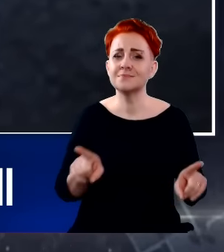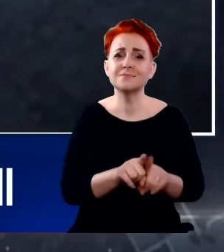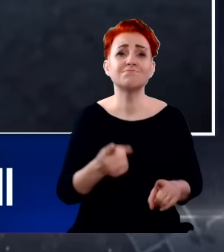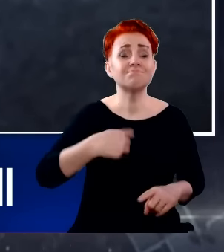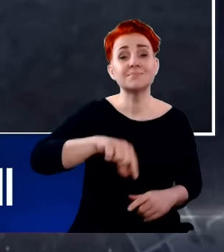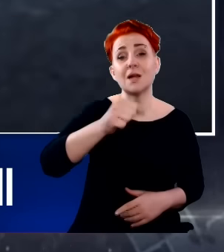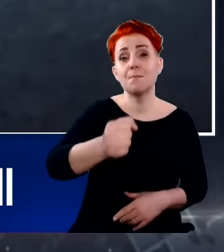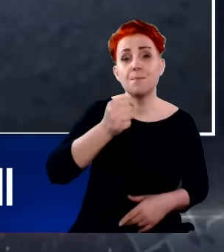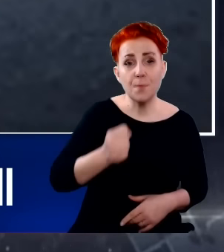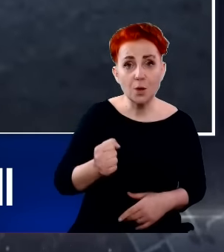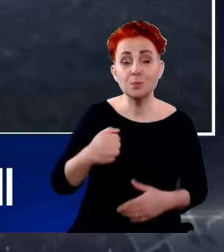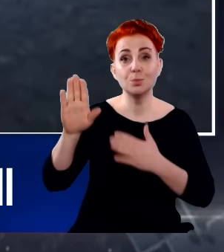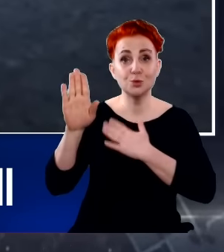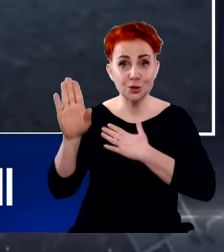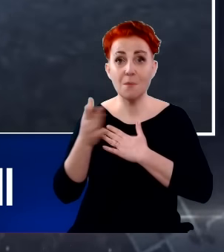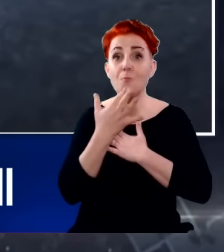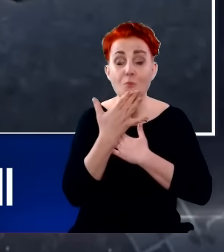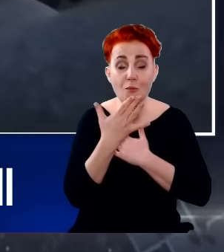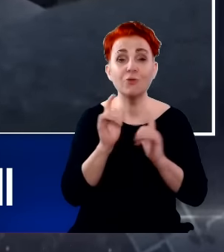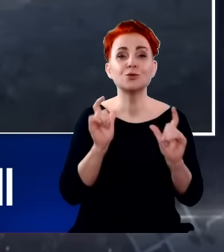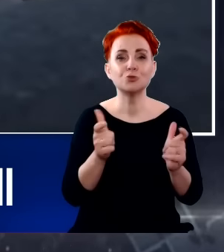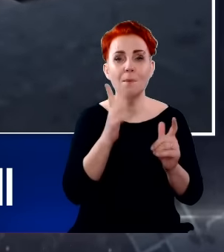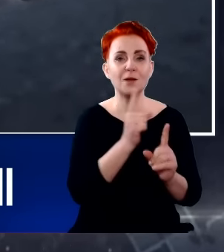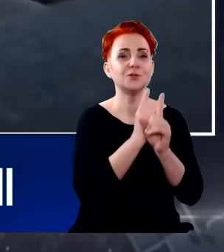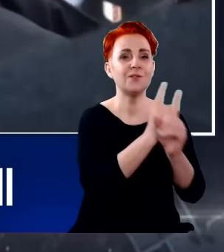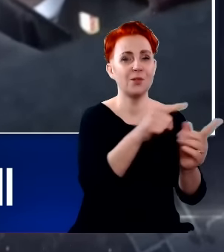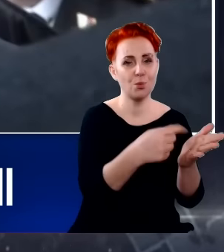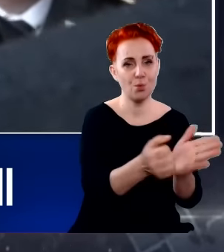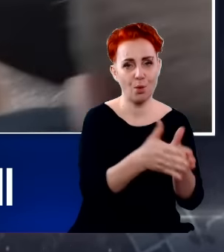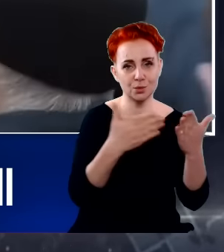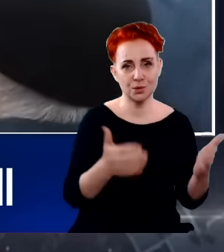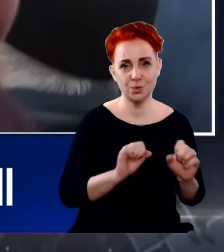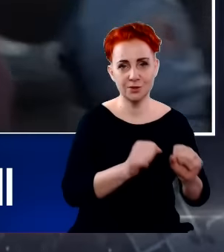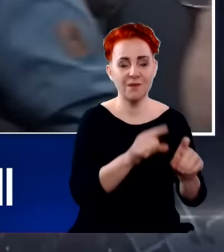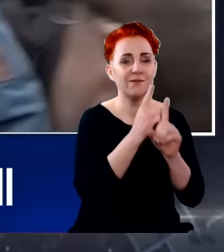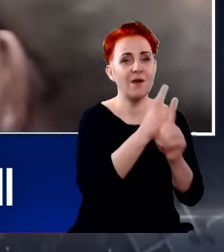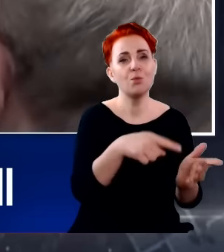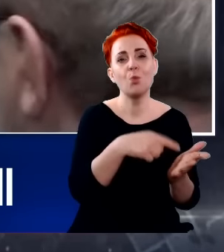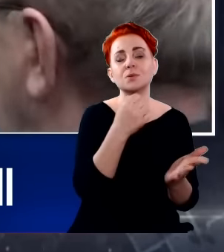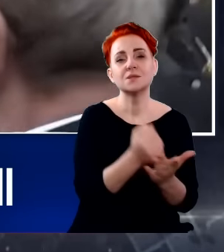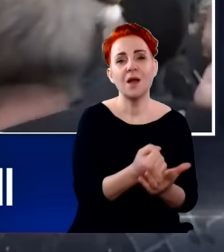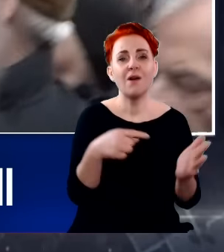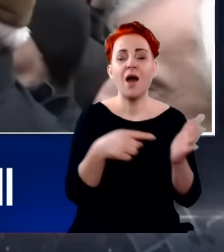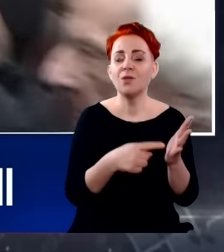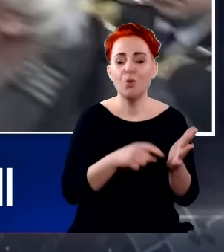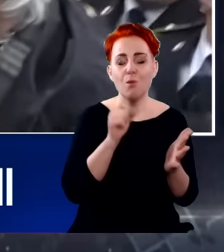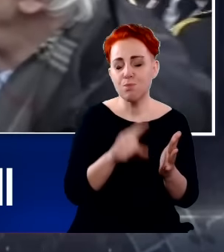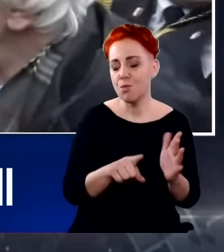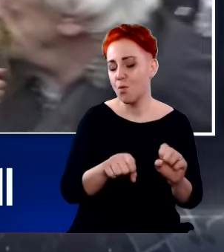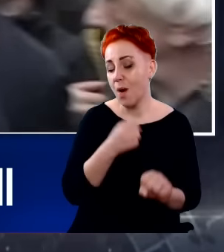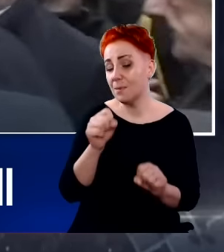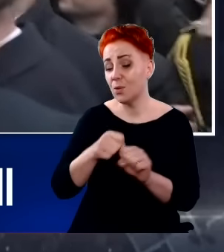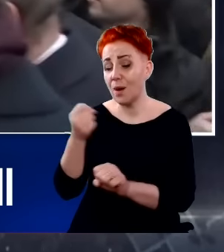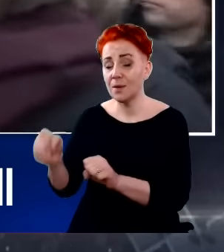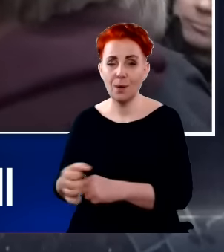generalnie, składając ślubowanie, mówiliśmy, że będziemy działać zgodnie z konstytucją i z ustawami. Tutaj mamy ułamanie tego, no zaczyna się rządzić. Ale